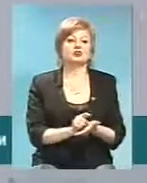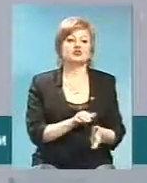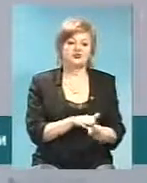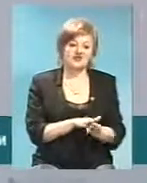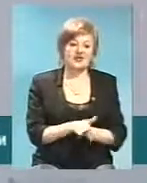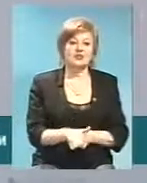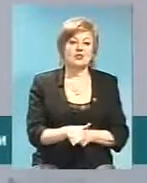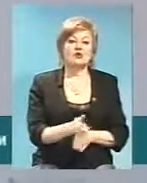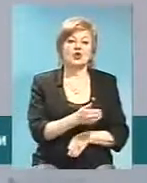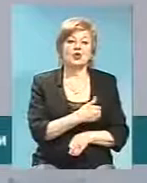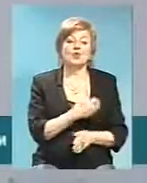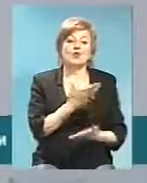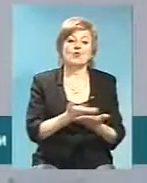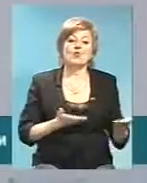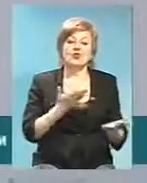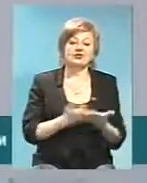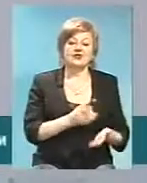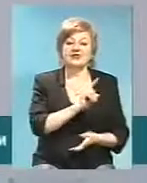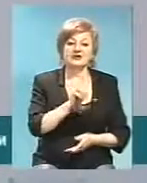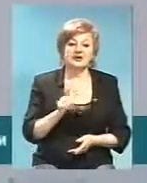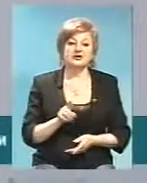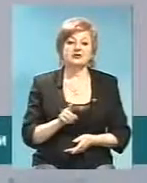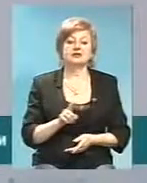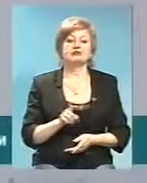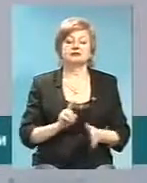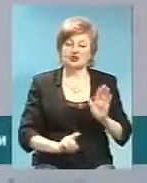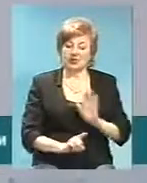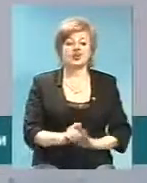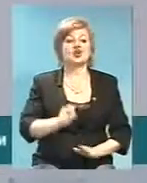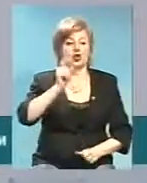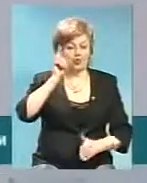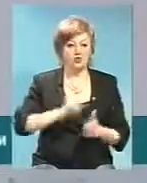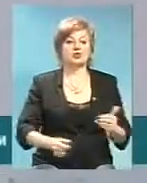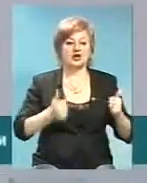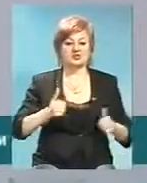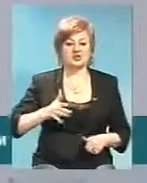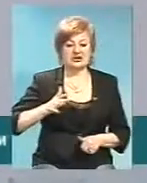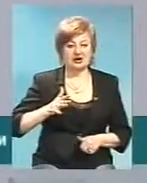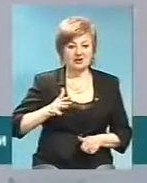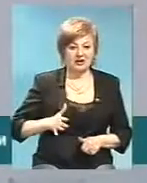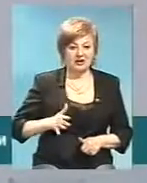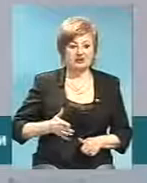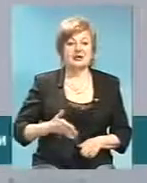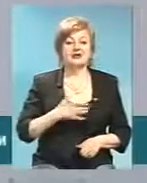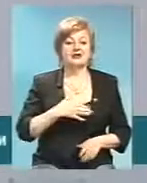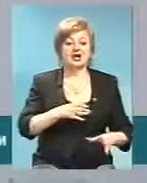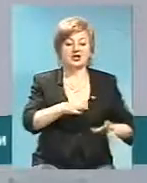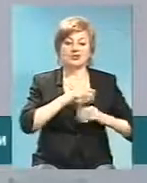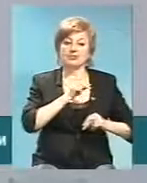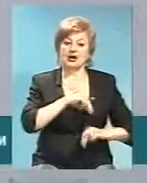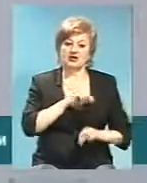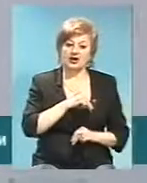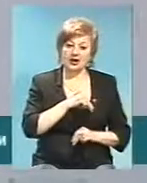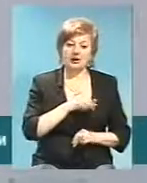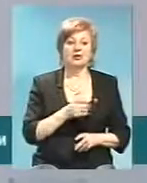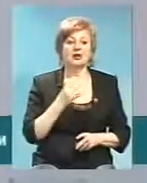виправдалися. Хотіла б порадити їм впевненого старту, набратися терпіння, бути нашими партнерами